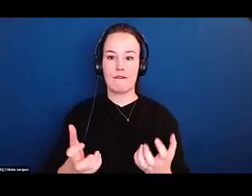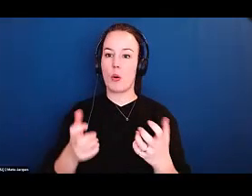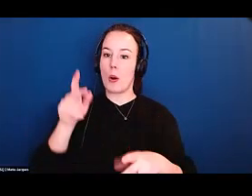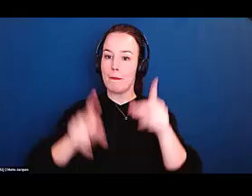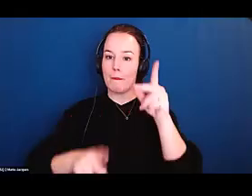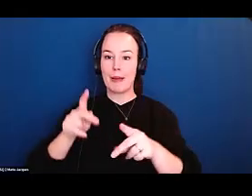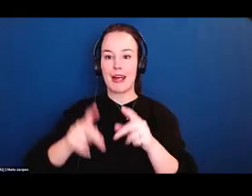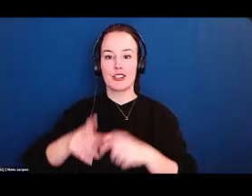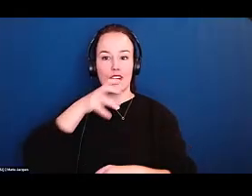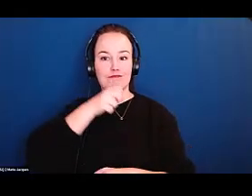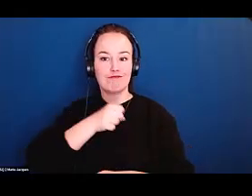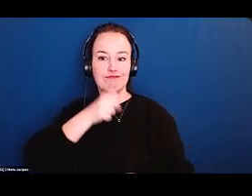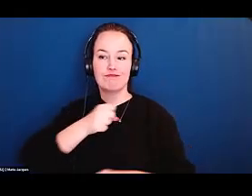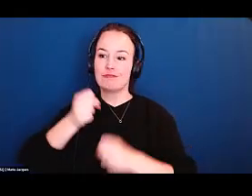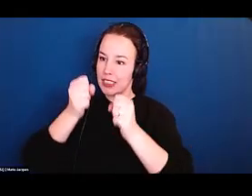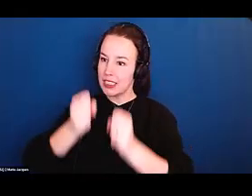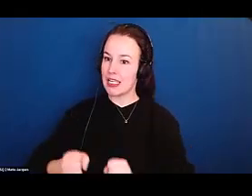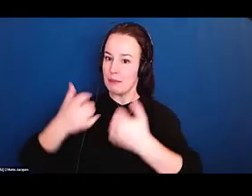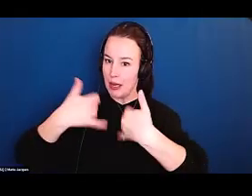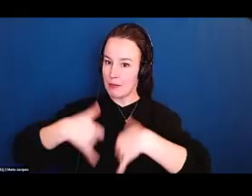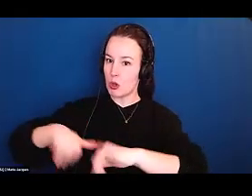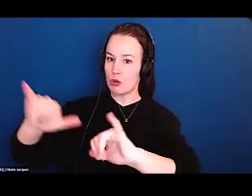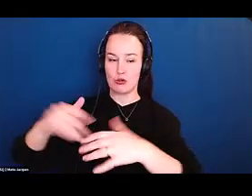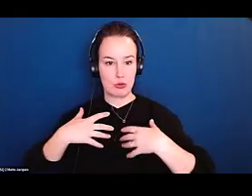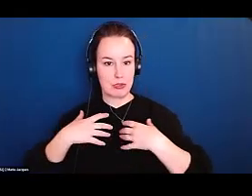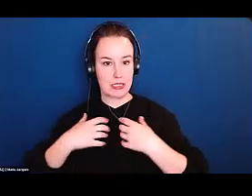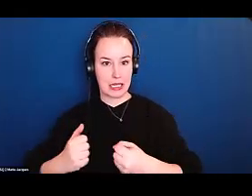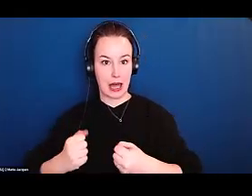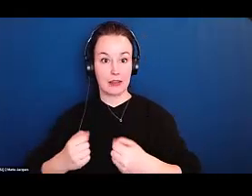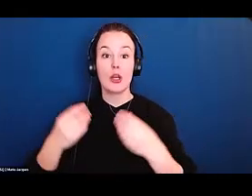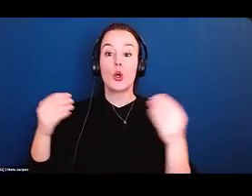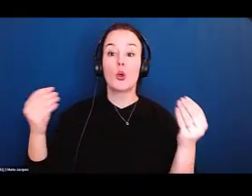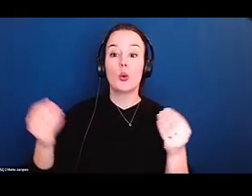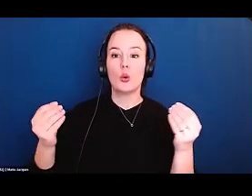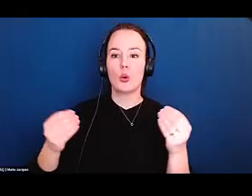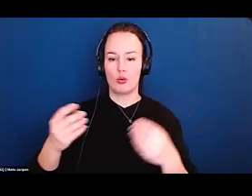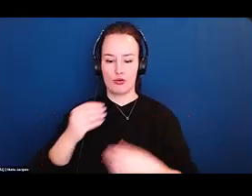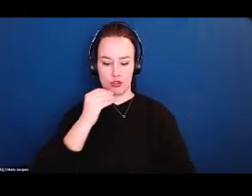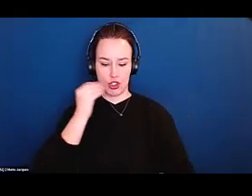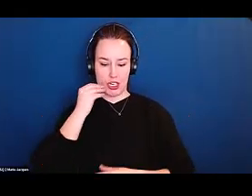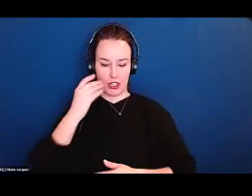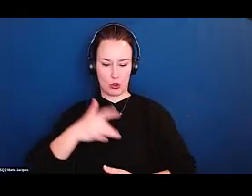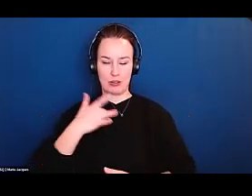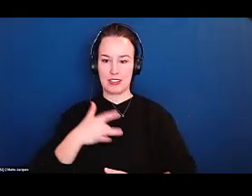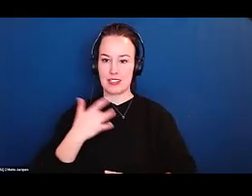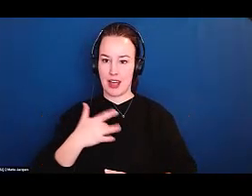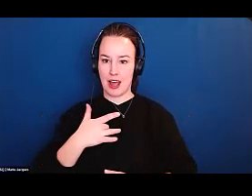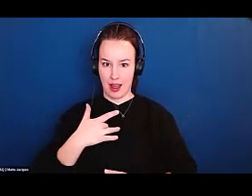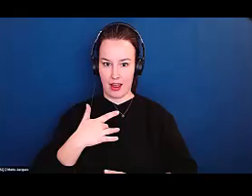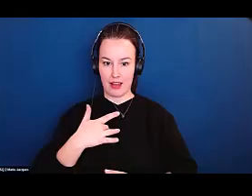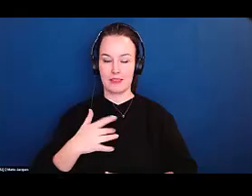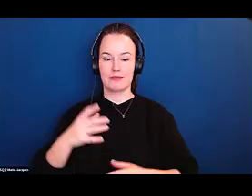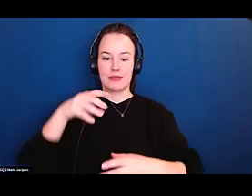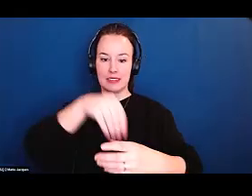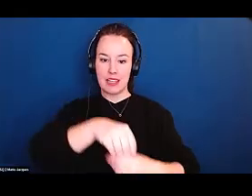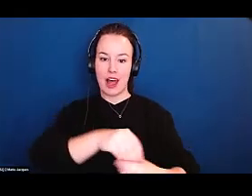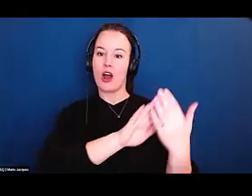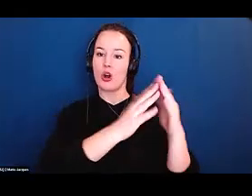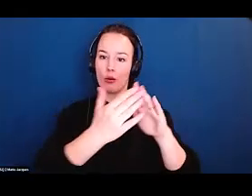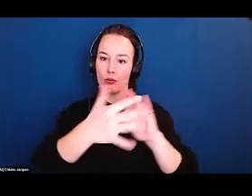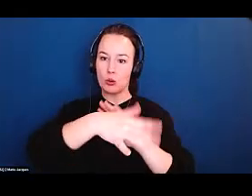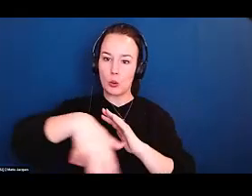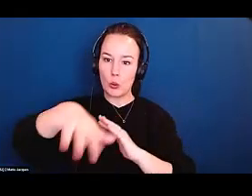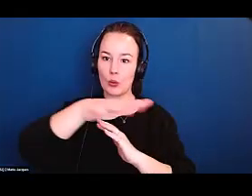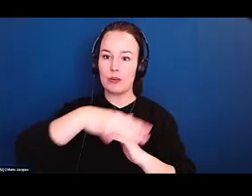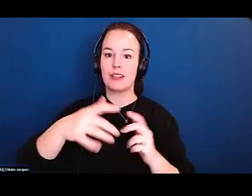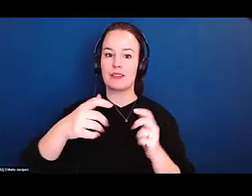aux personnes aînées de continuer à vivre en bonne santé là où ils se sentent chez eux, avec la